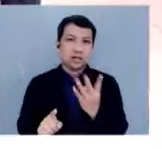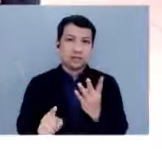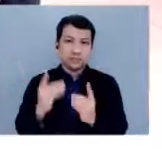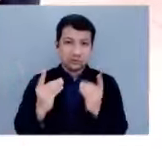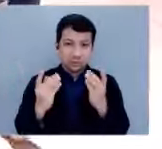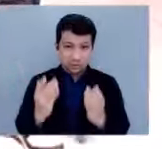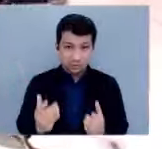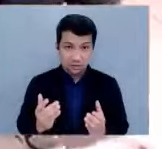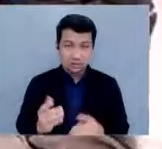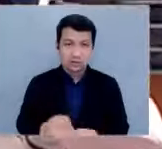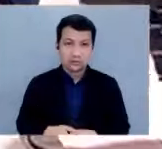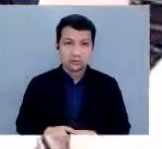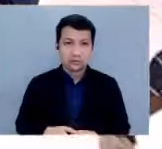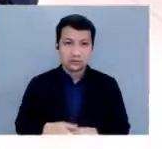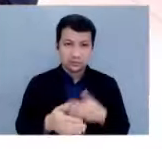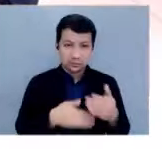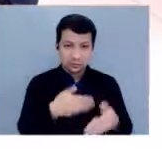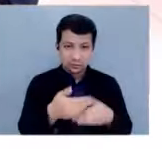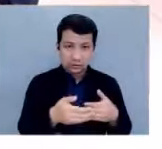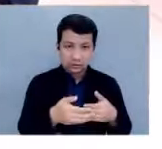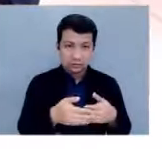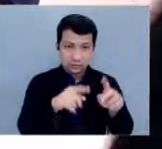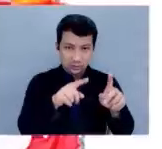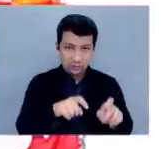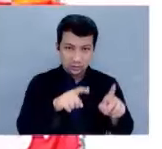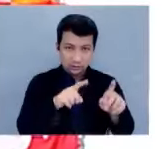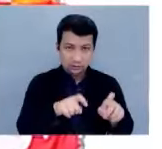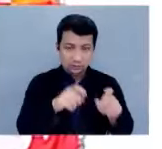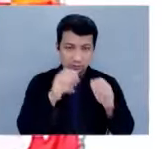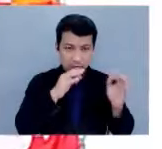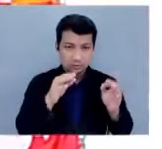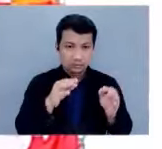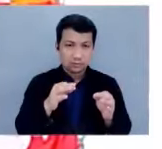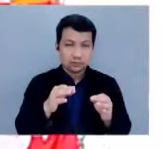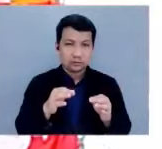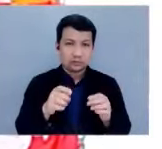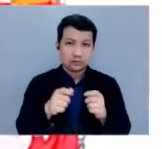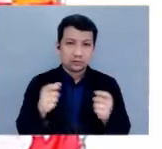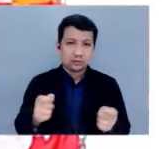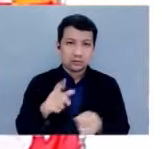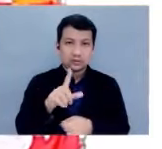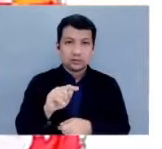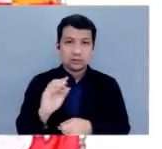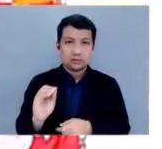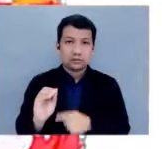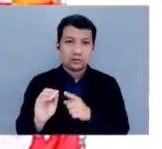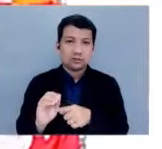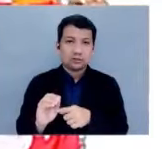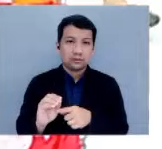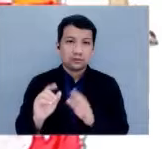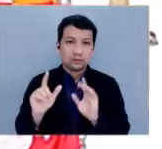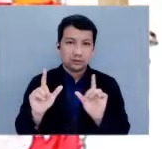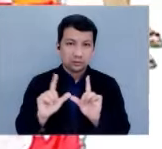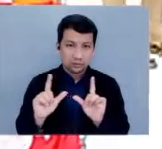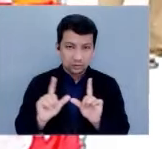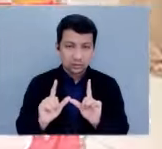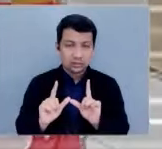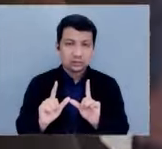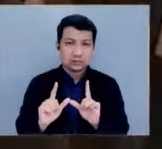nang isasalang na sila sa drug test. Hawak na nga raw ng mga tauhan ng LTO ang lisensya ng mga tumakas na